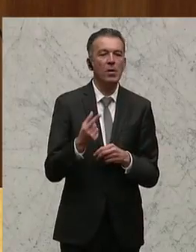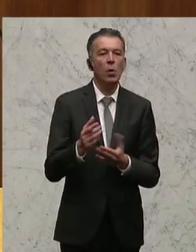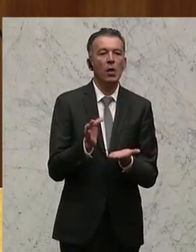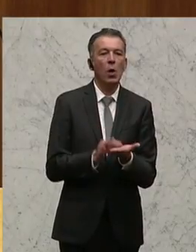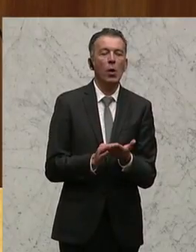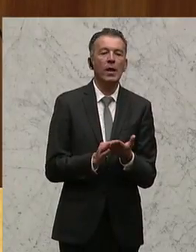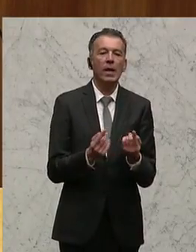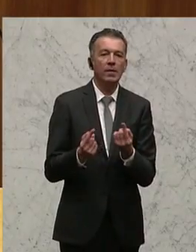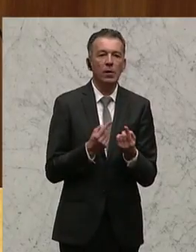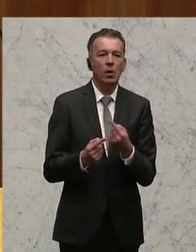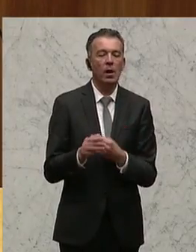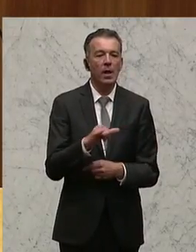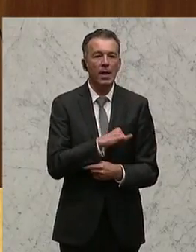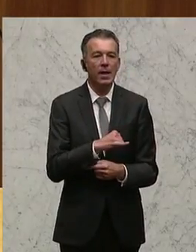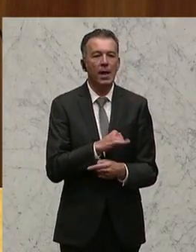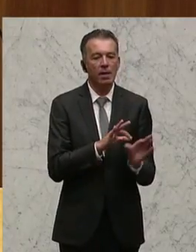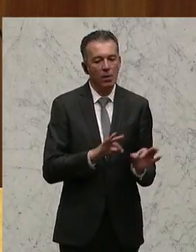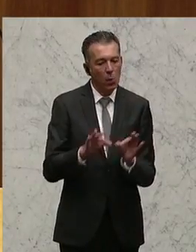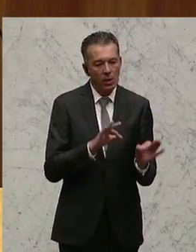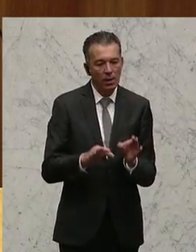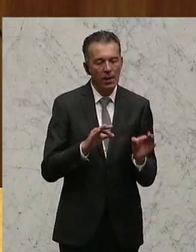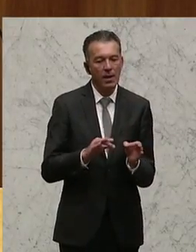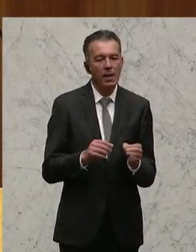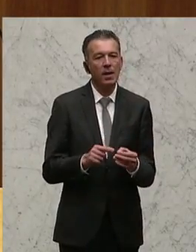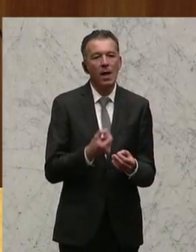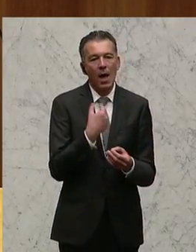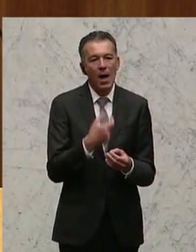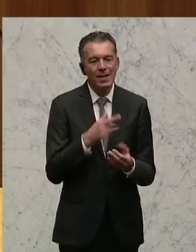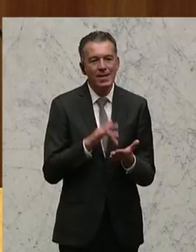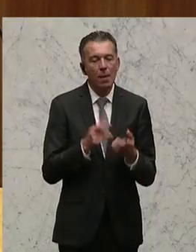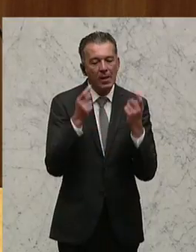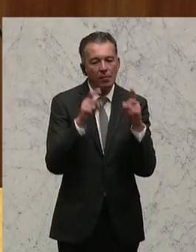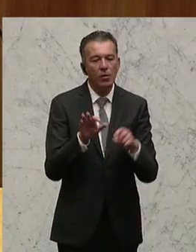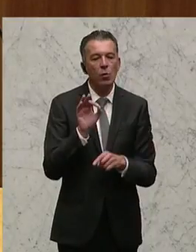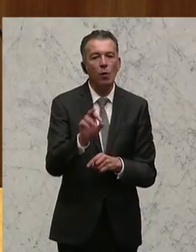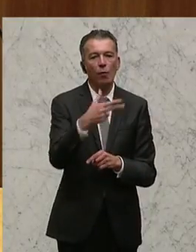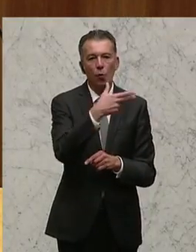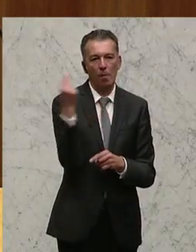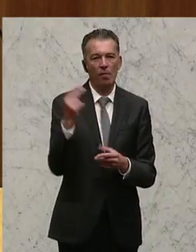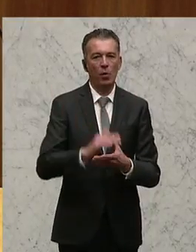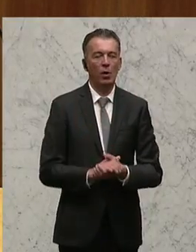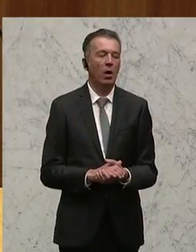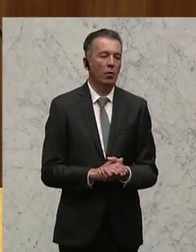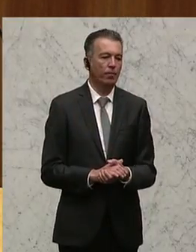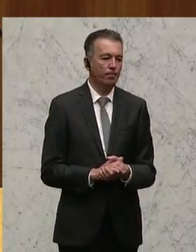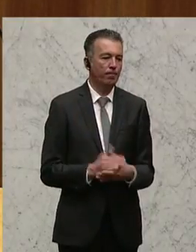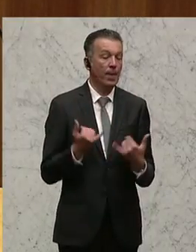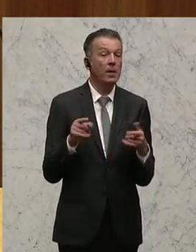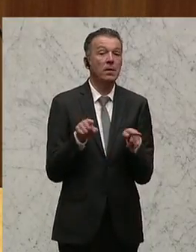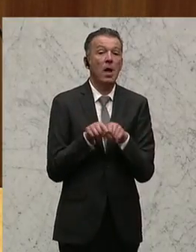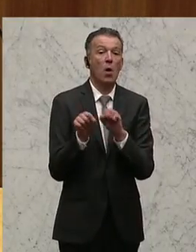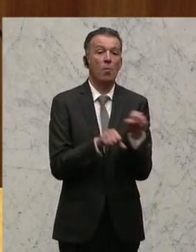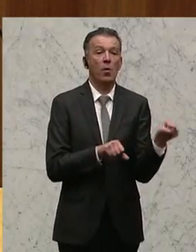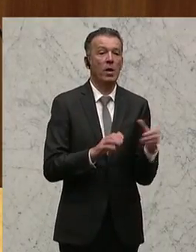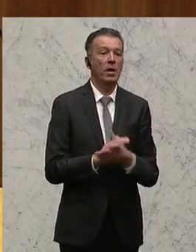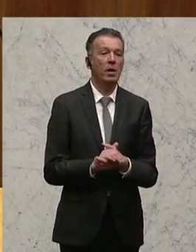örtlicher Verhältnisse im Interesse einer ordnungsgemäßen Arzneimittelversorgung der Bevölkerung. Damit ist jetzt auch die